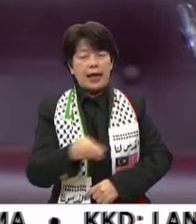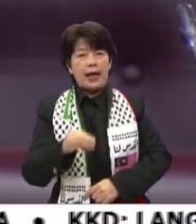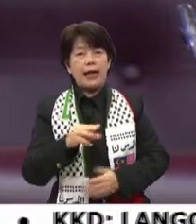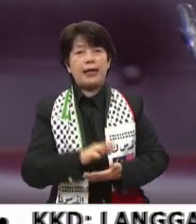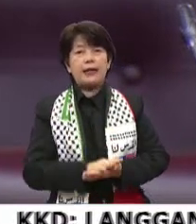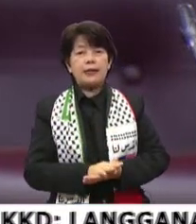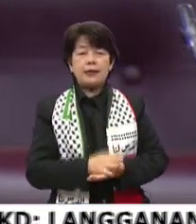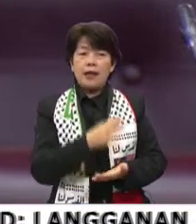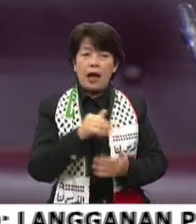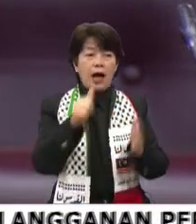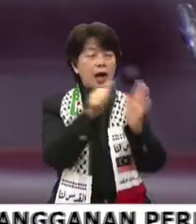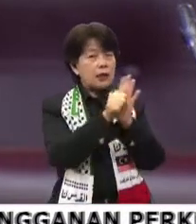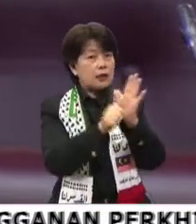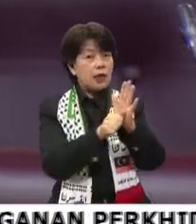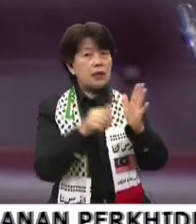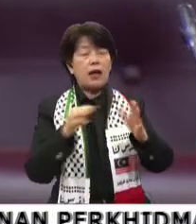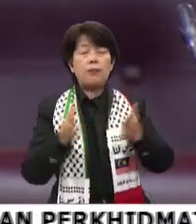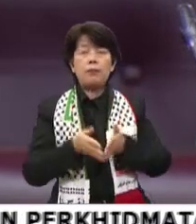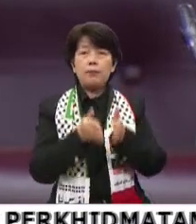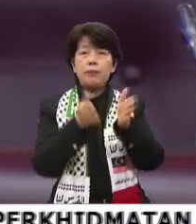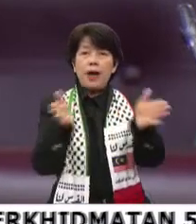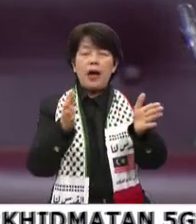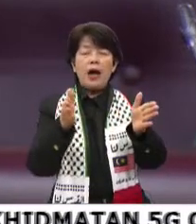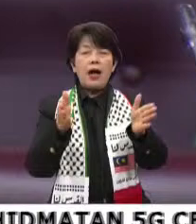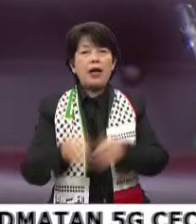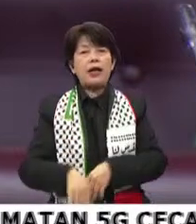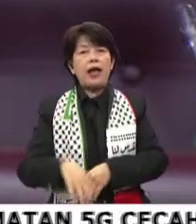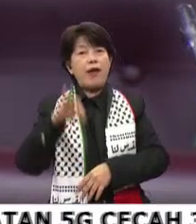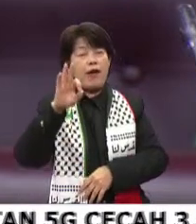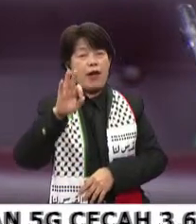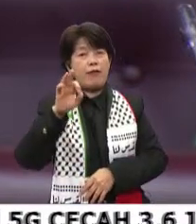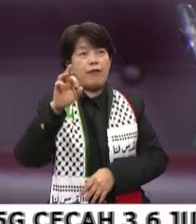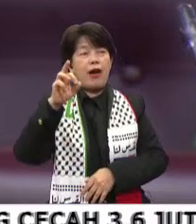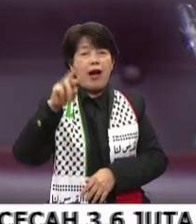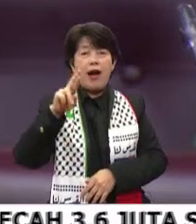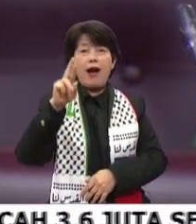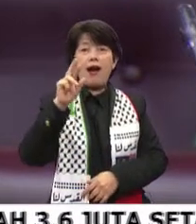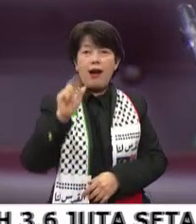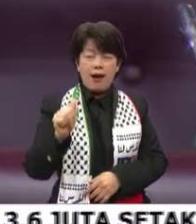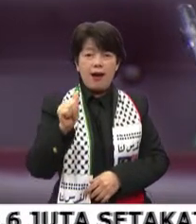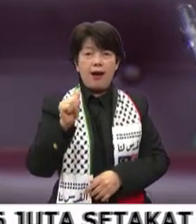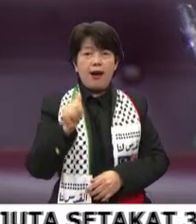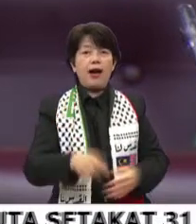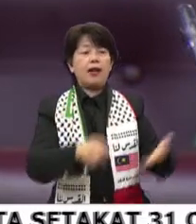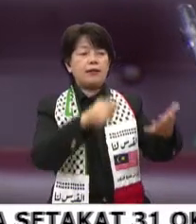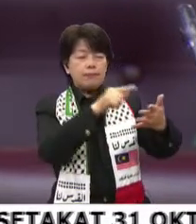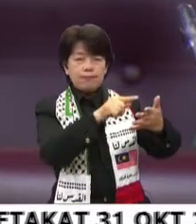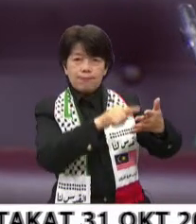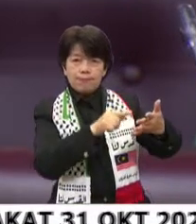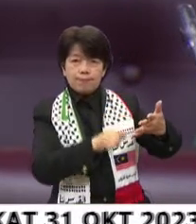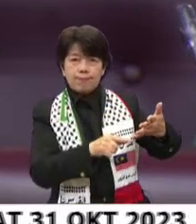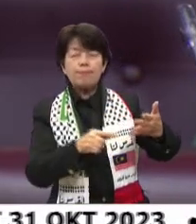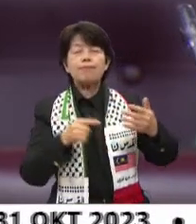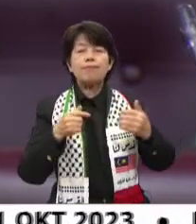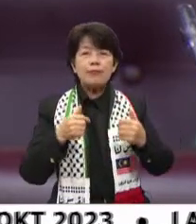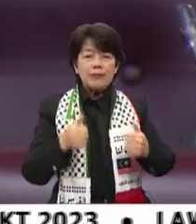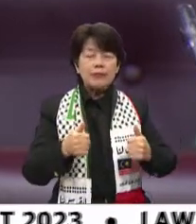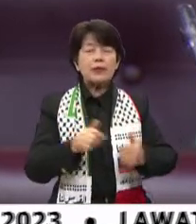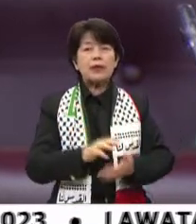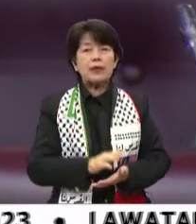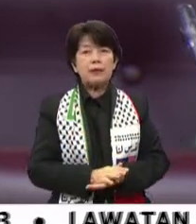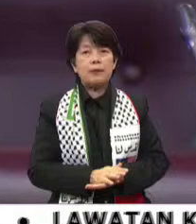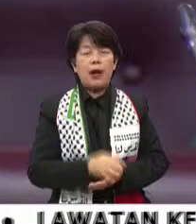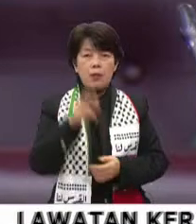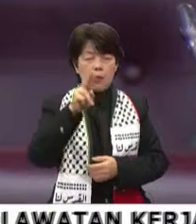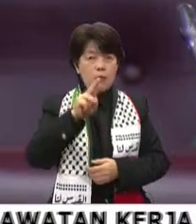menerusi pembentangan akta kewangan awam dan tanggungjawab fiskal frra ini semua dijangka menambah baik sentimen pelabur seterusnya memperkukuh nilai